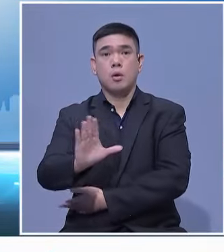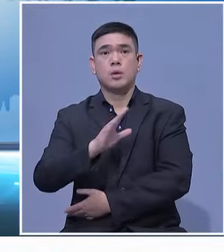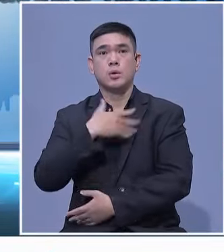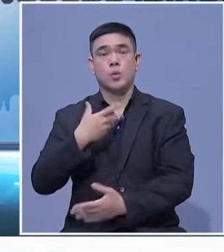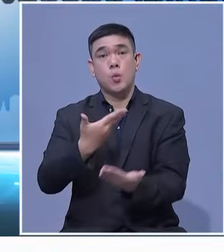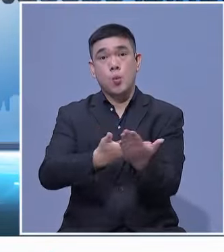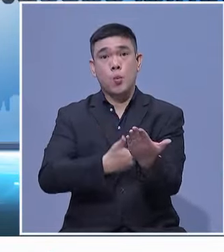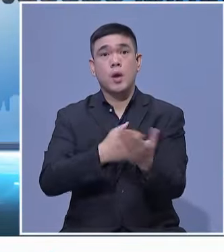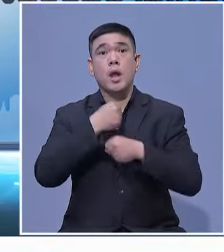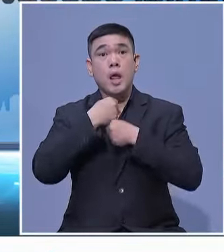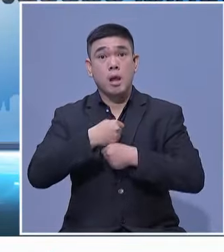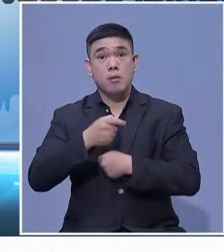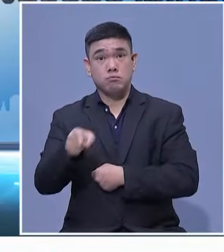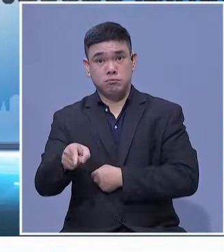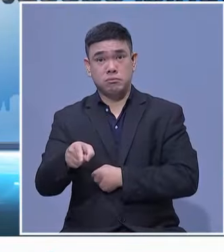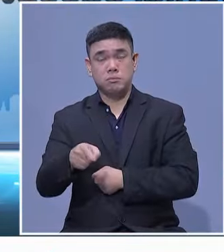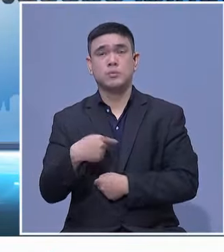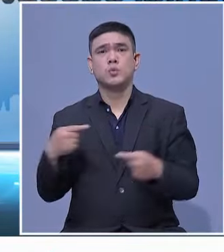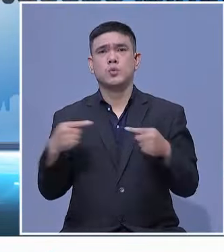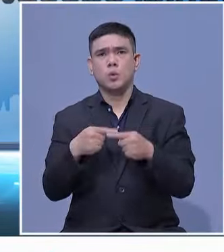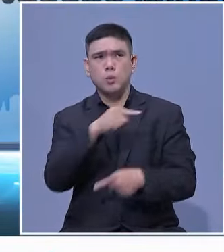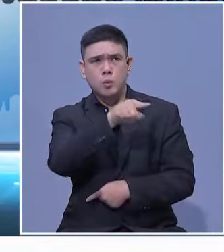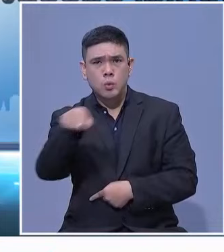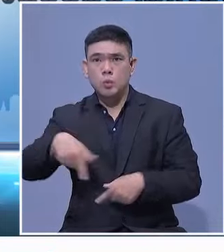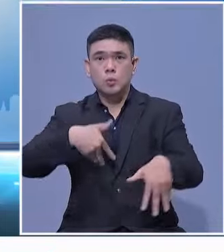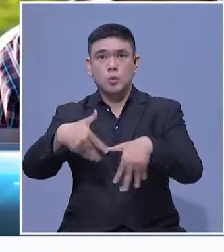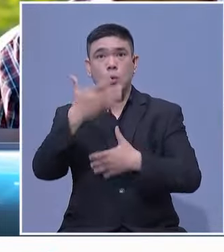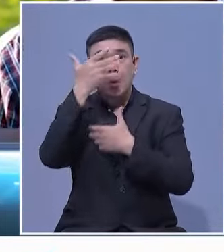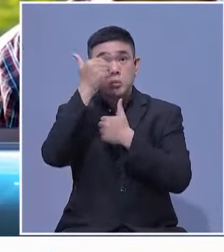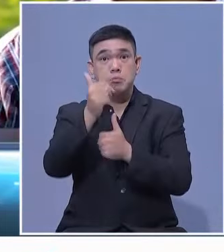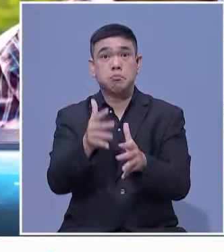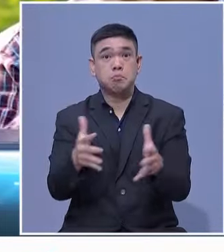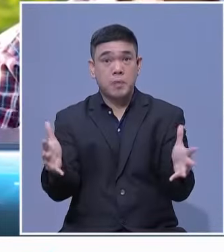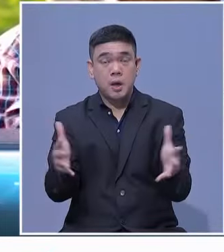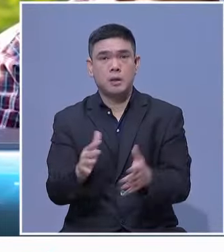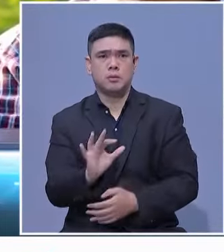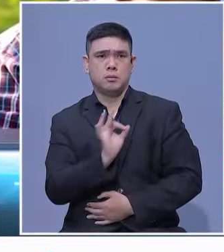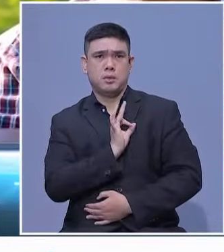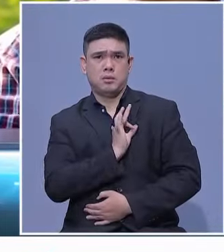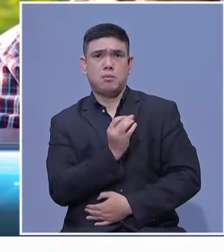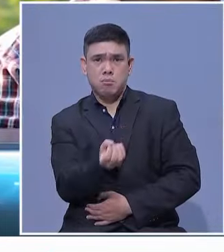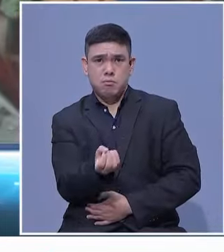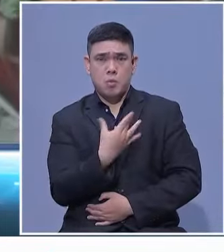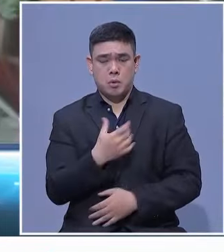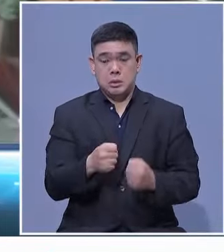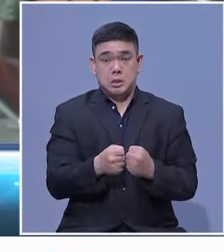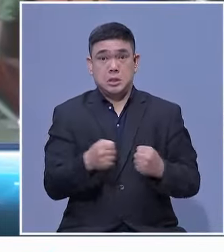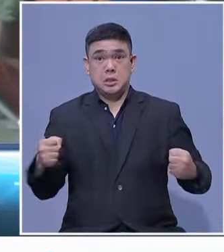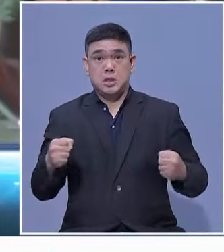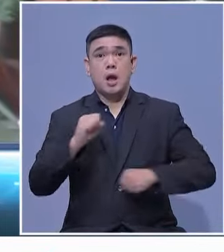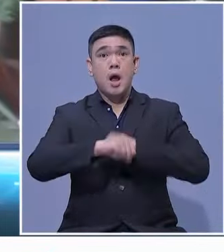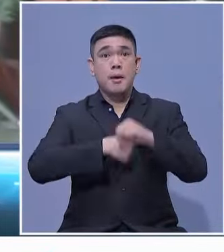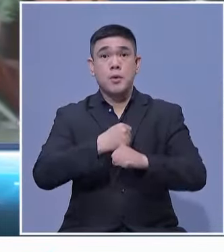เกษียณประชาชนให้ความสนใจเยอะมากนะครับแล้วก็ยังมีข้อเสนอจากสมาชิกว่าอยากให้ขยายสิทธิ์การซื้อหวย